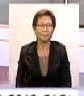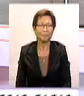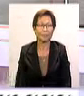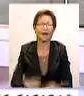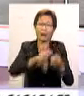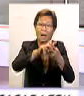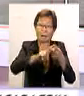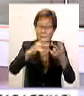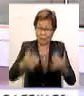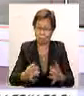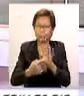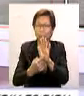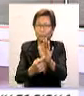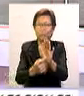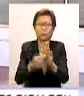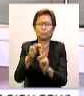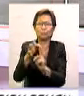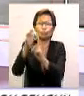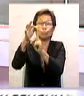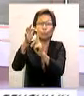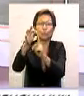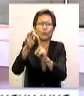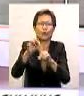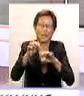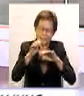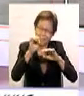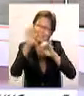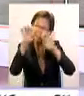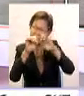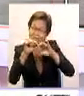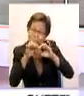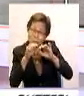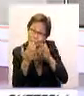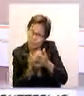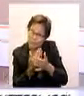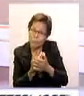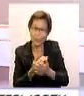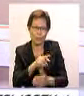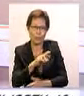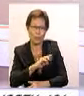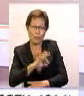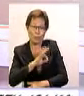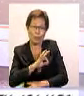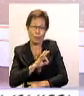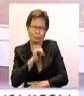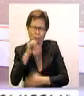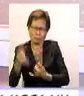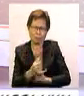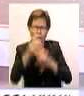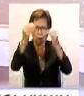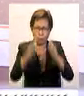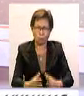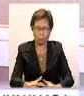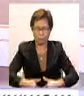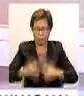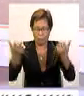Berdasarkan hashtag kali ini akan memaparkan keunikan hiasan kuku terbaru. Juga rezeki tidak diundang si nelayan dan guru yang